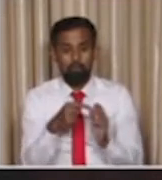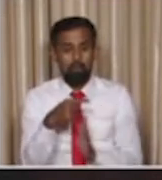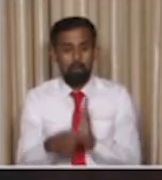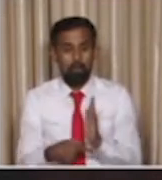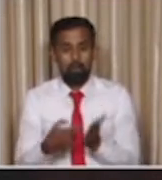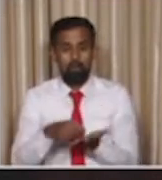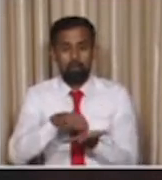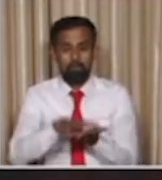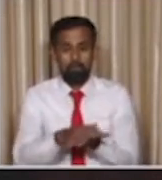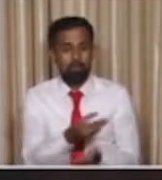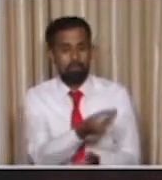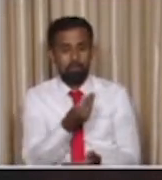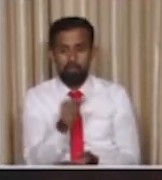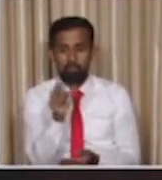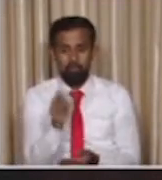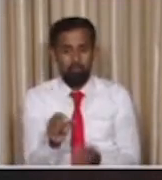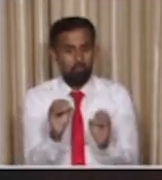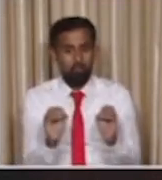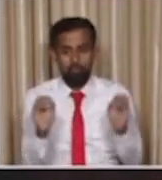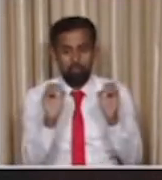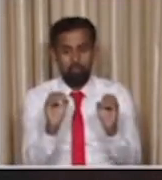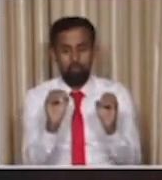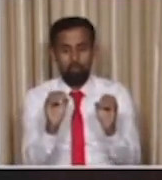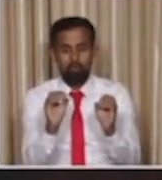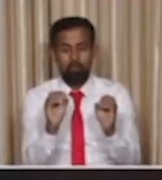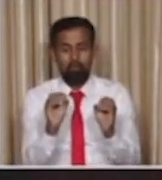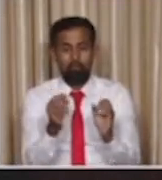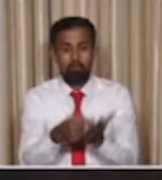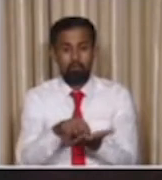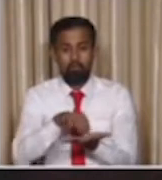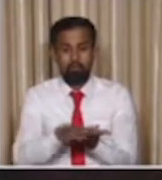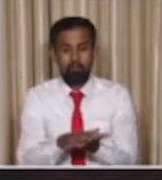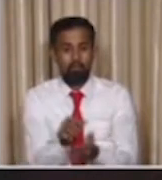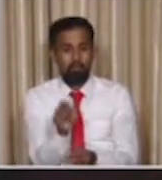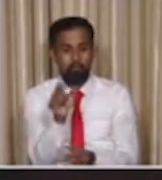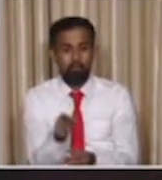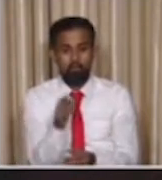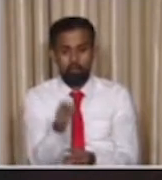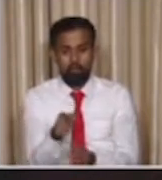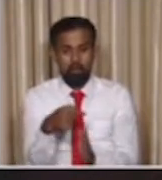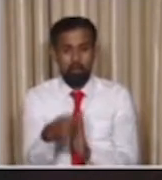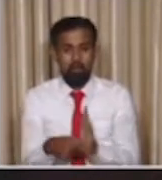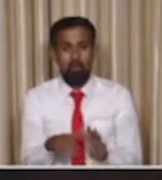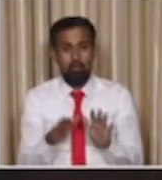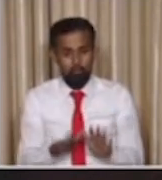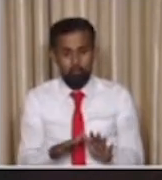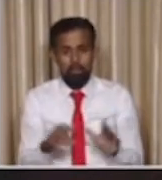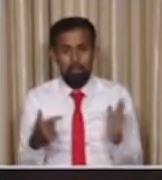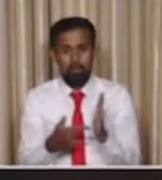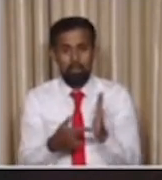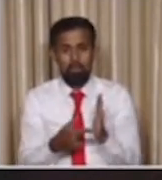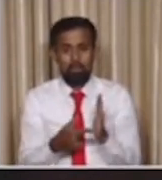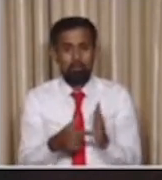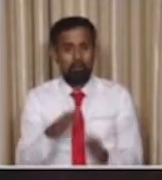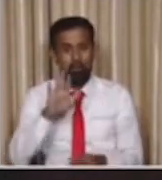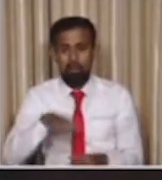ලංකාවේ ලියාපදිංචි සැපයුම් කරුවෙකු නොමැති අවස්ථාවලදී, ඒ වගේම ලියාපදිංචි සැපයුම් කරුවන්ට මෙරට සිටියද ඔවුන් ටෙන්ඩරේ සඳහා